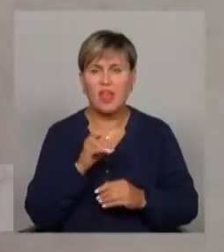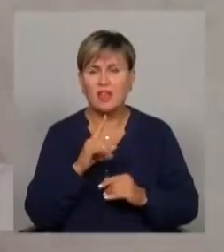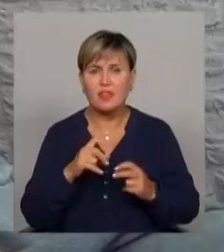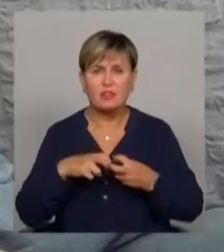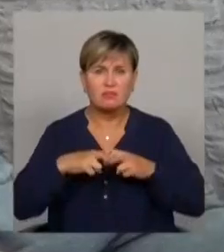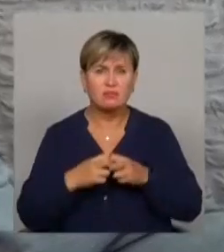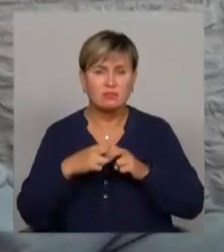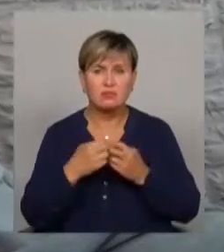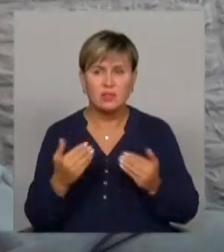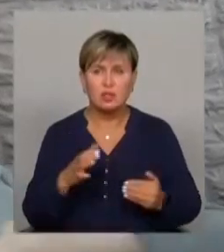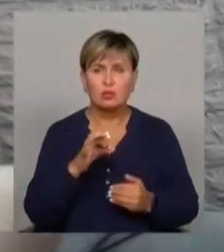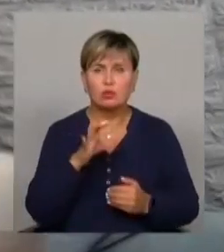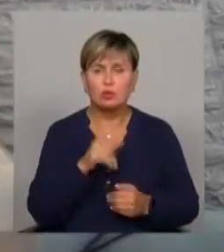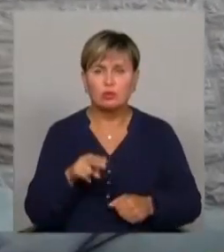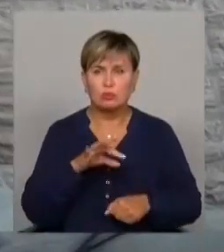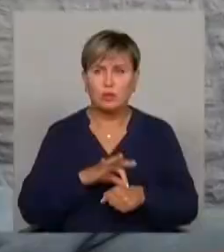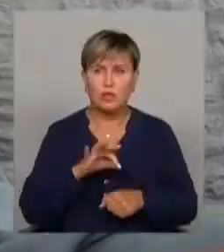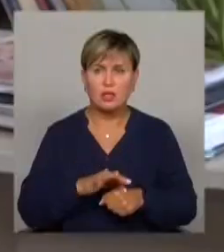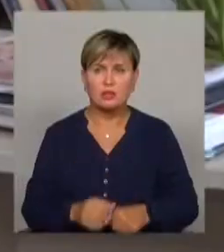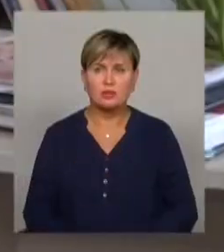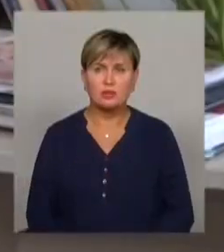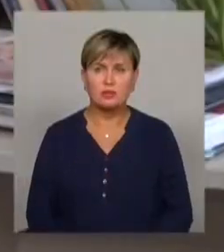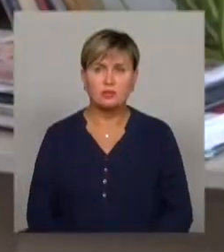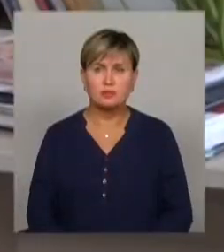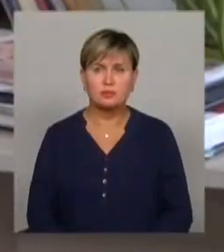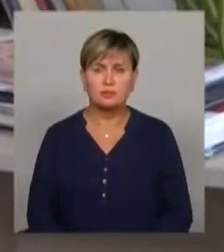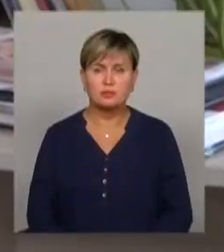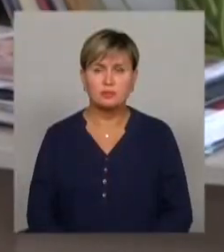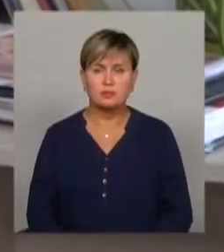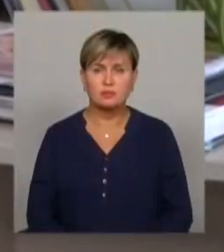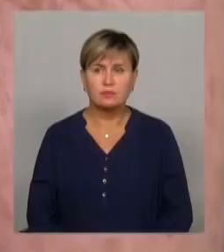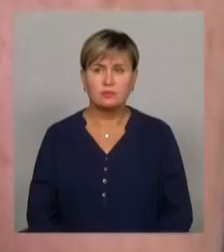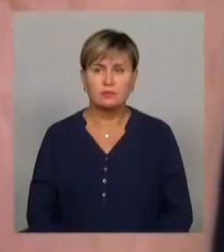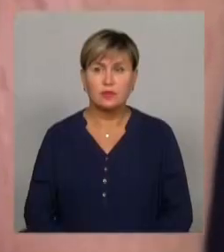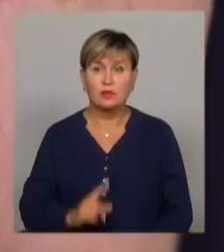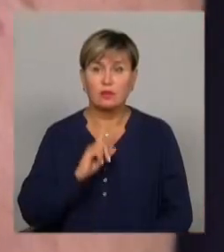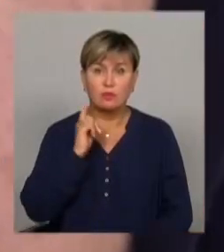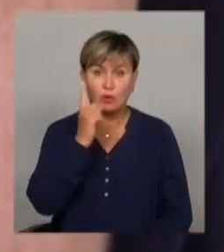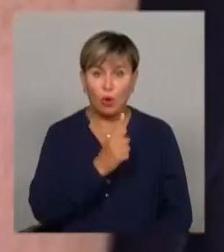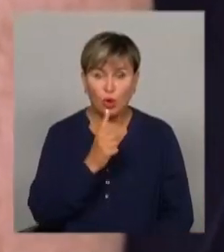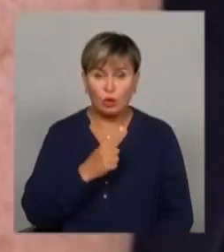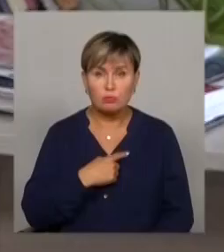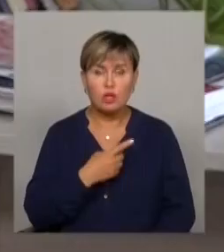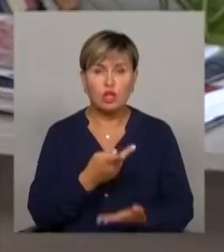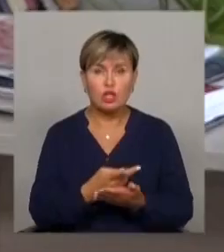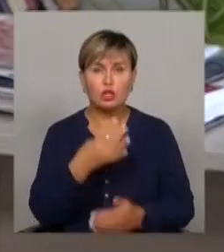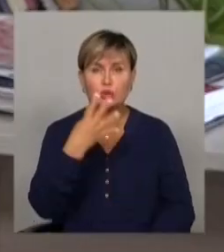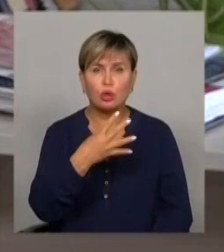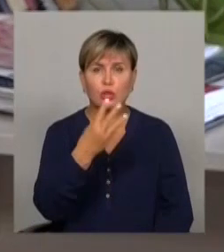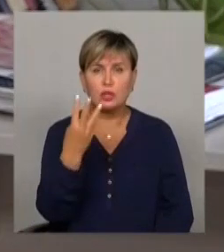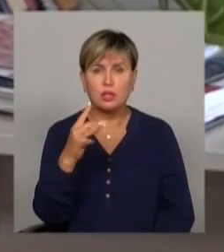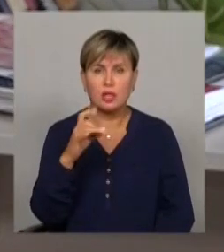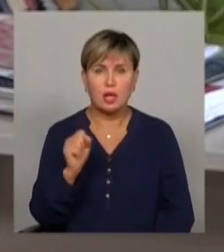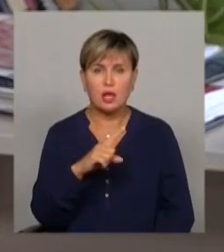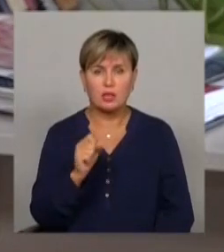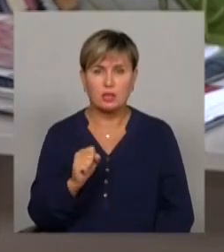другими словами – сосудистая патология. Год мы 43 раза в больнице лежали. 2020 года у